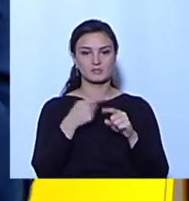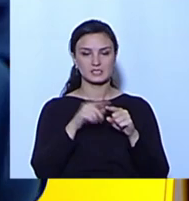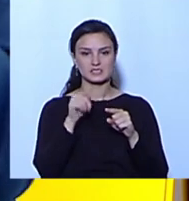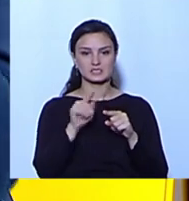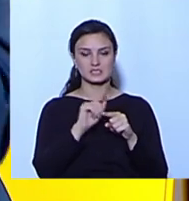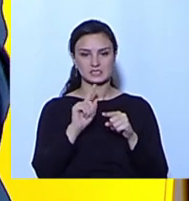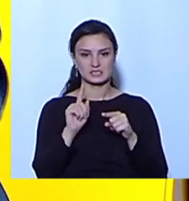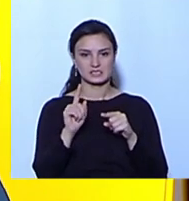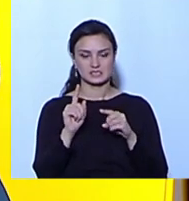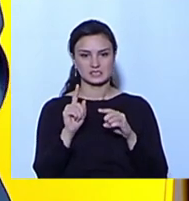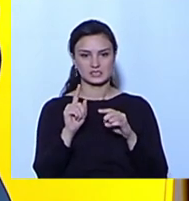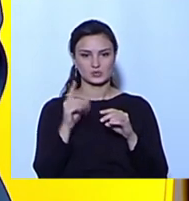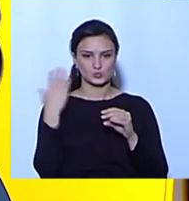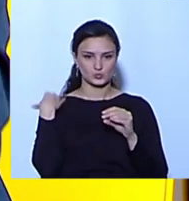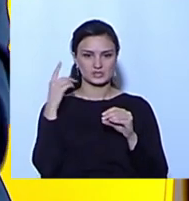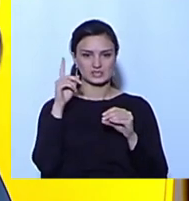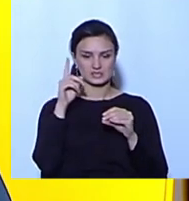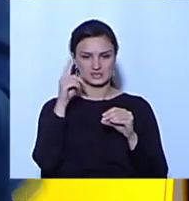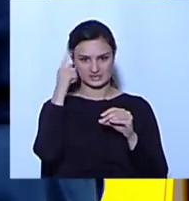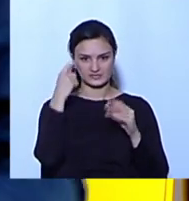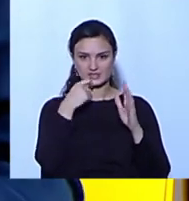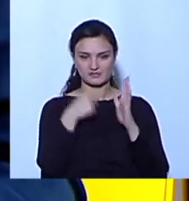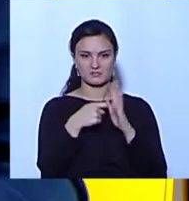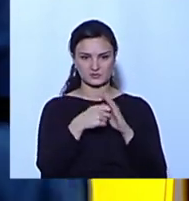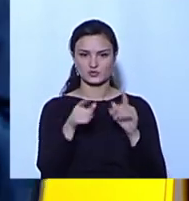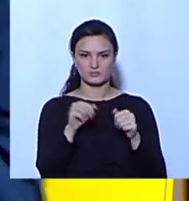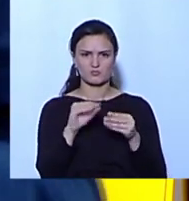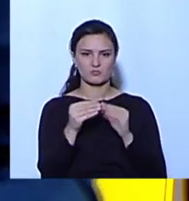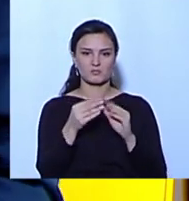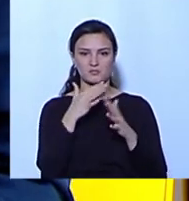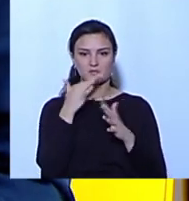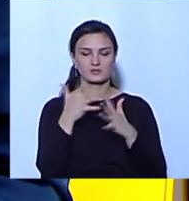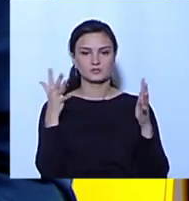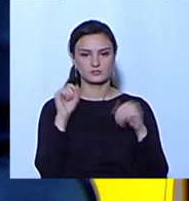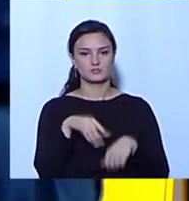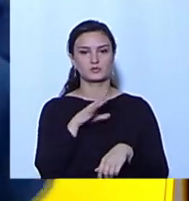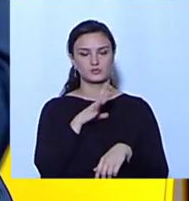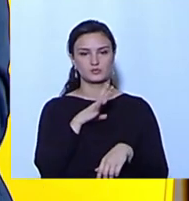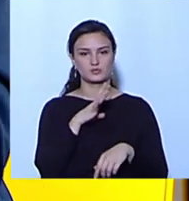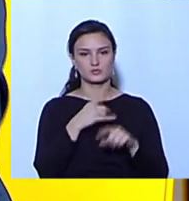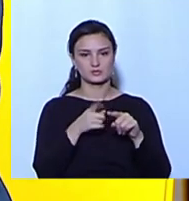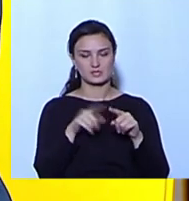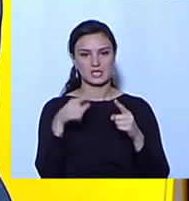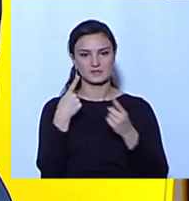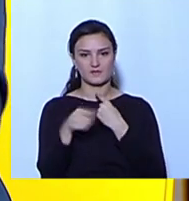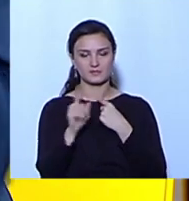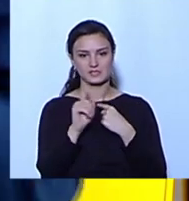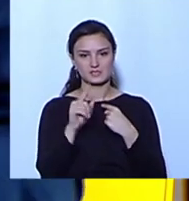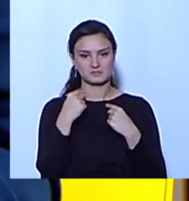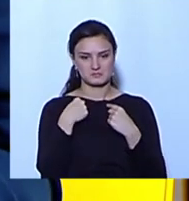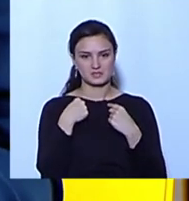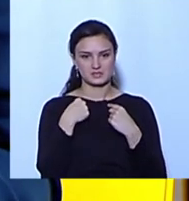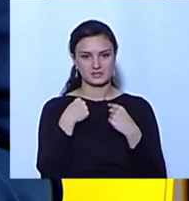არტერია, რომელიც აი აორტიდან გამოდის და ზურგის ტვინს ყვებავს, იქ ეს პრობლემა შეიძლება ბევრად უფრო მკვეთრად გამოიხატოს. აი განსხვავებით რასაც მე